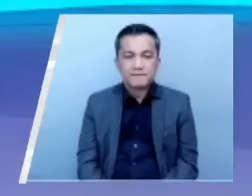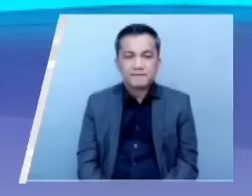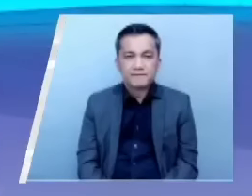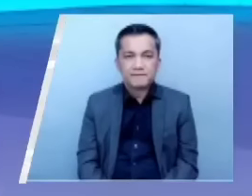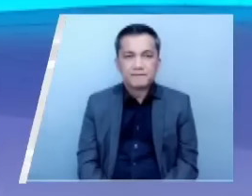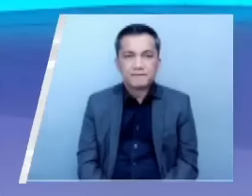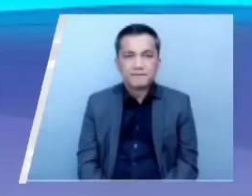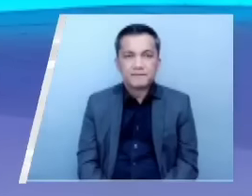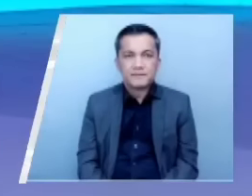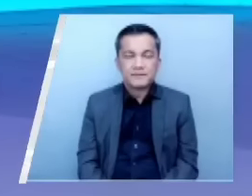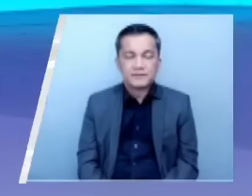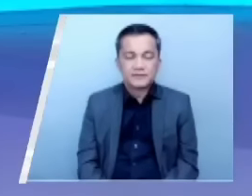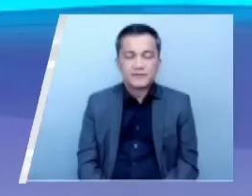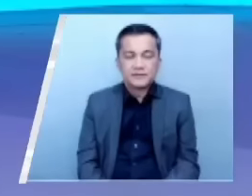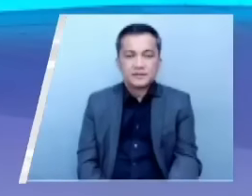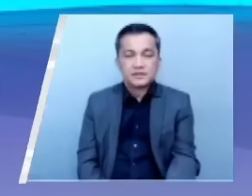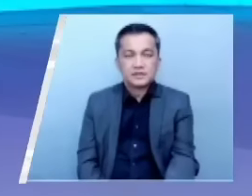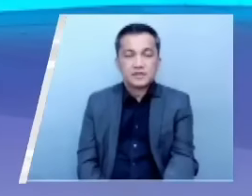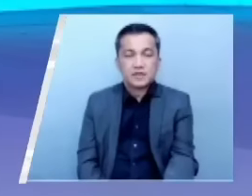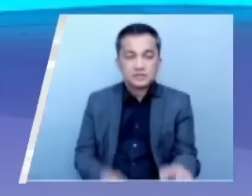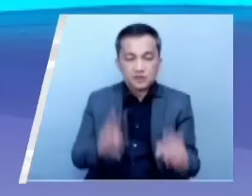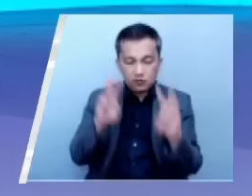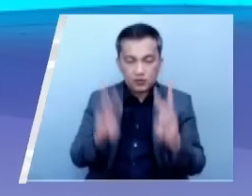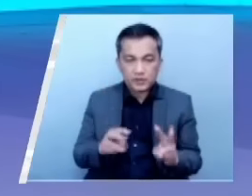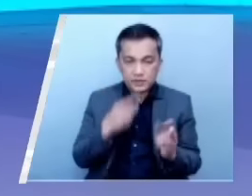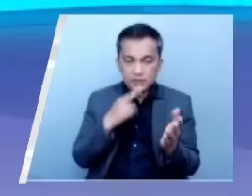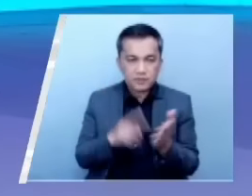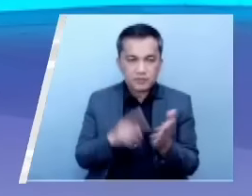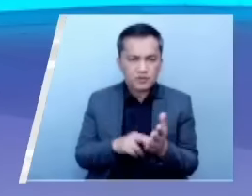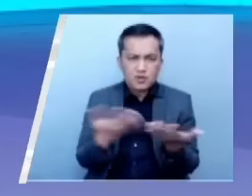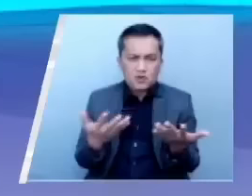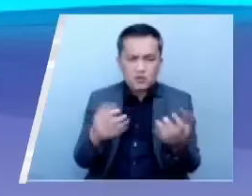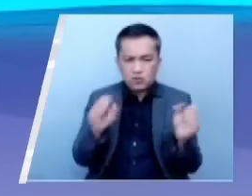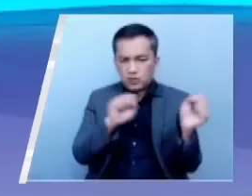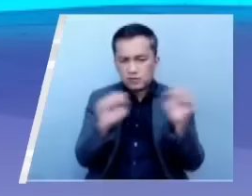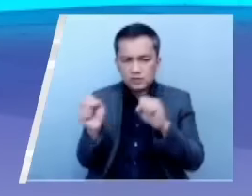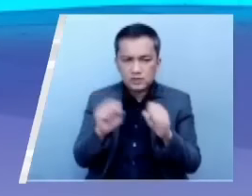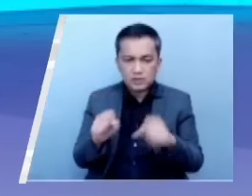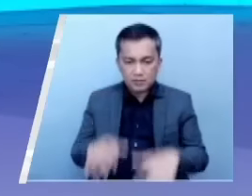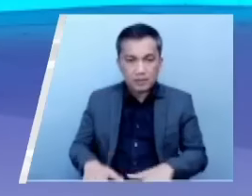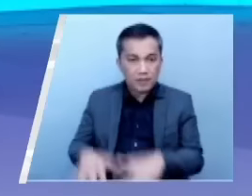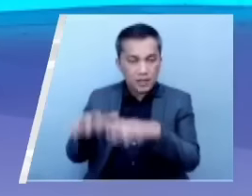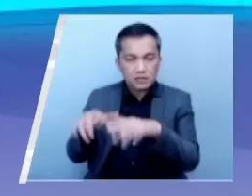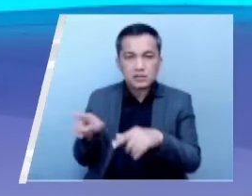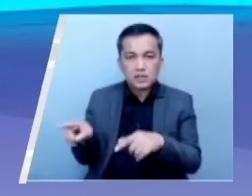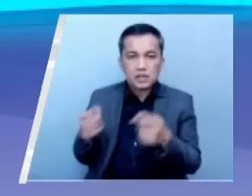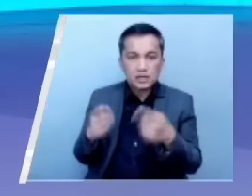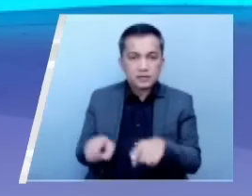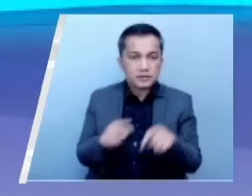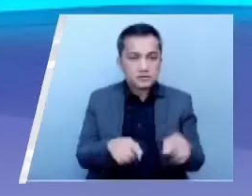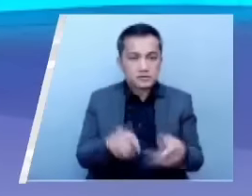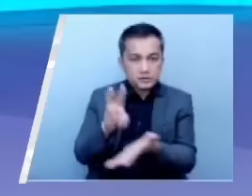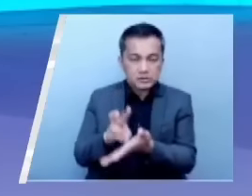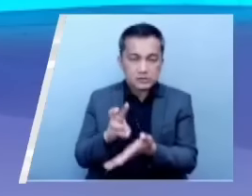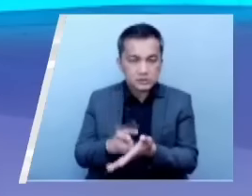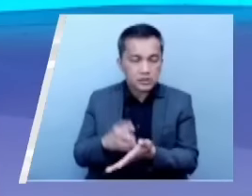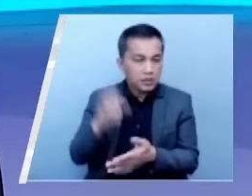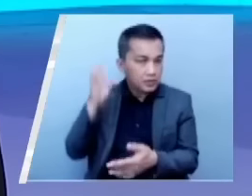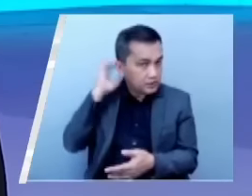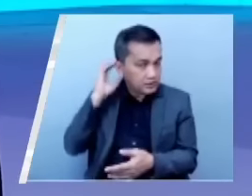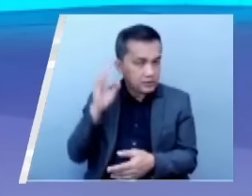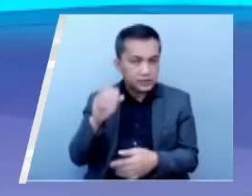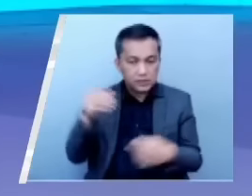Sa ating ulat panahon, walang bagyo pero matinding pagbaha ang naranasan sa ilang bahagi ng Mindanao dahil po yan sa shear